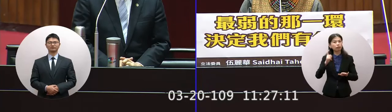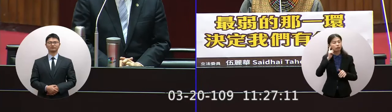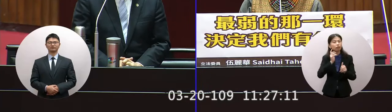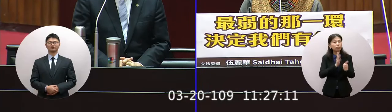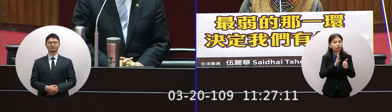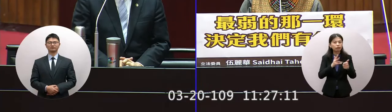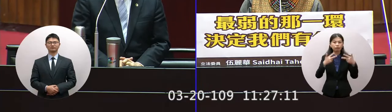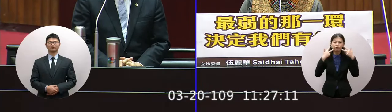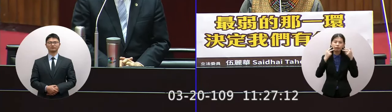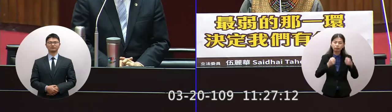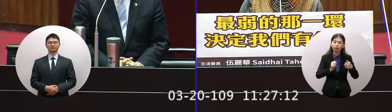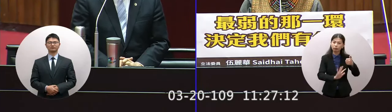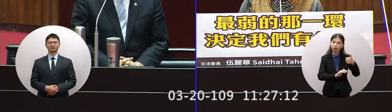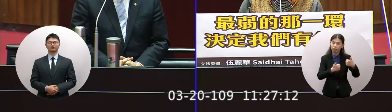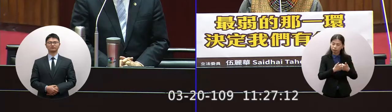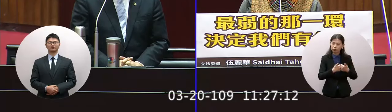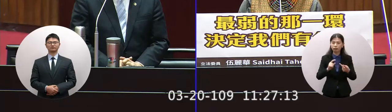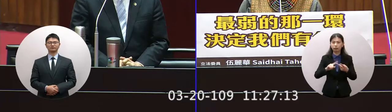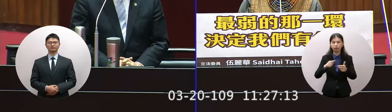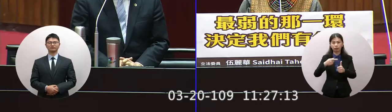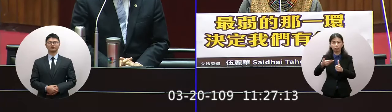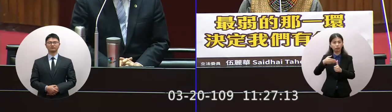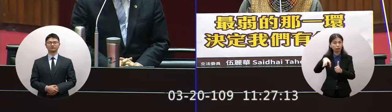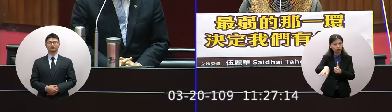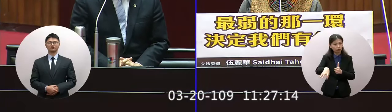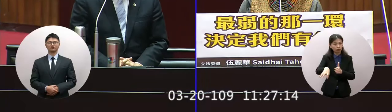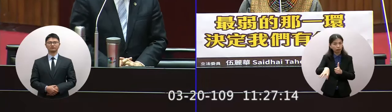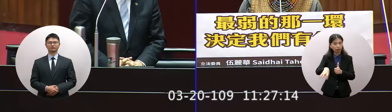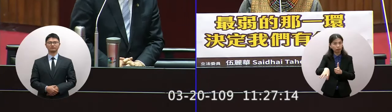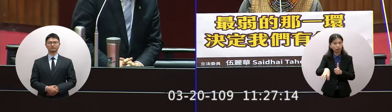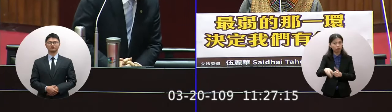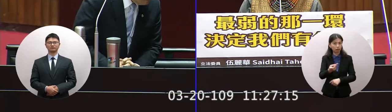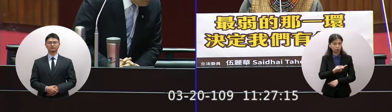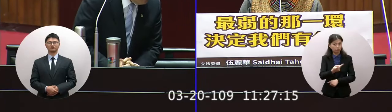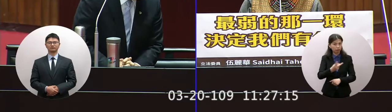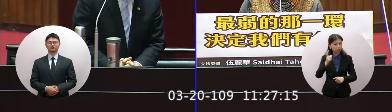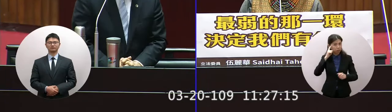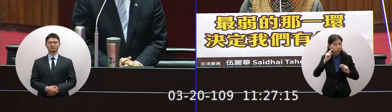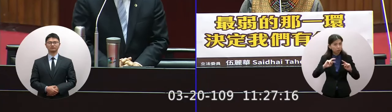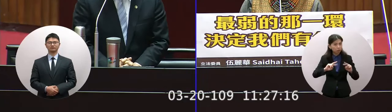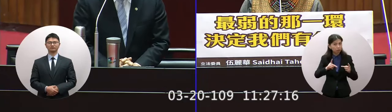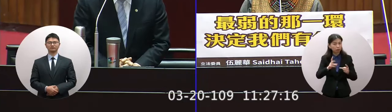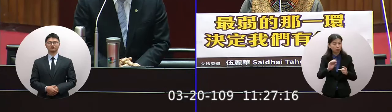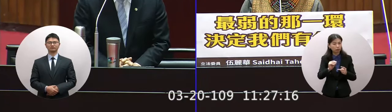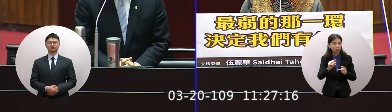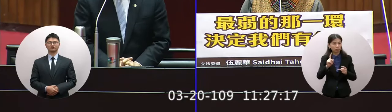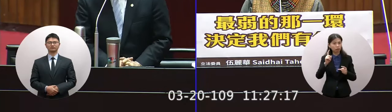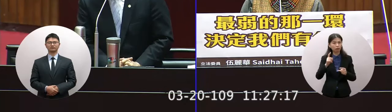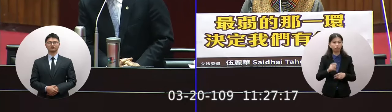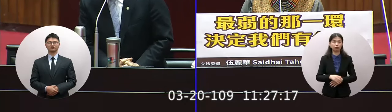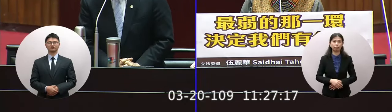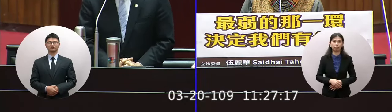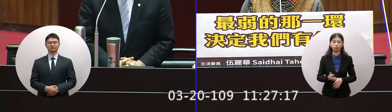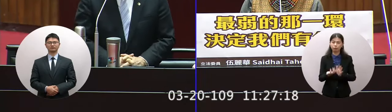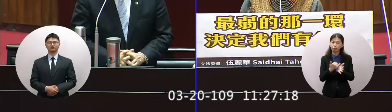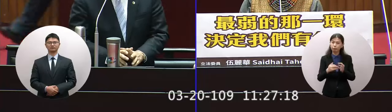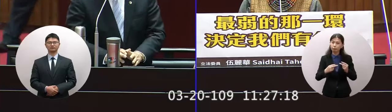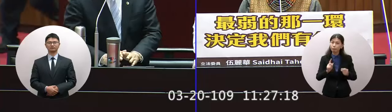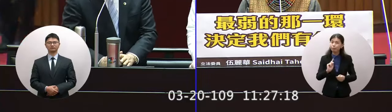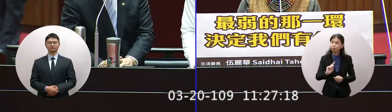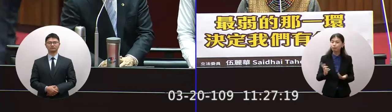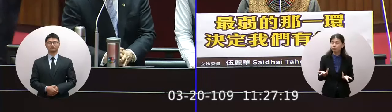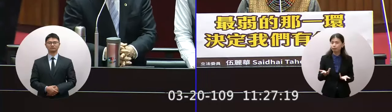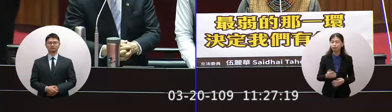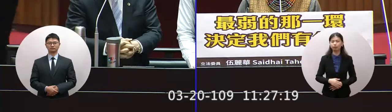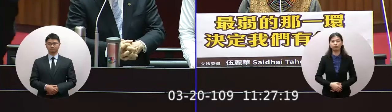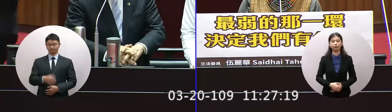原民会或者我们的教育部，不晓得说他们在这个方面做了什么样的一个创新思维，谢谢。